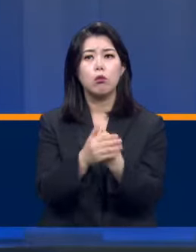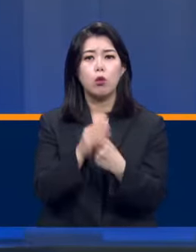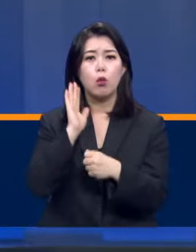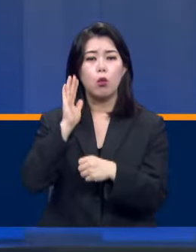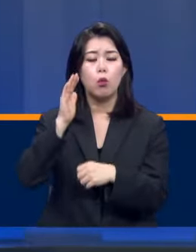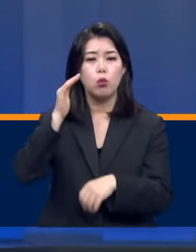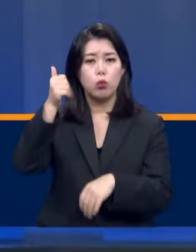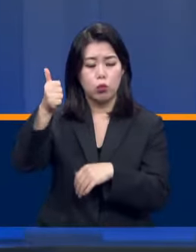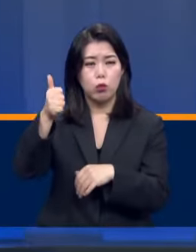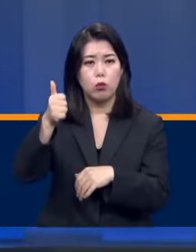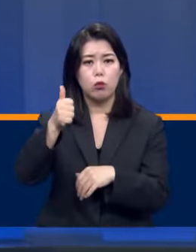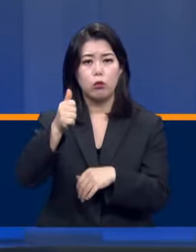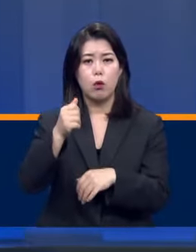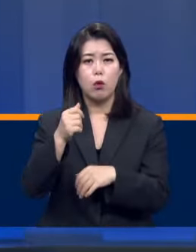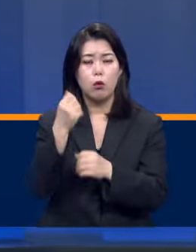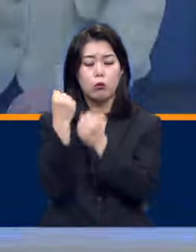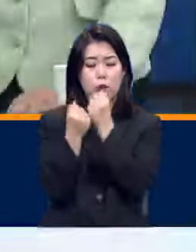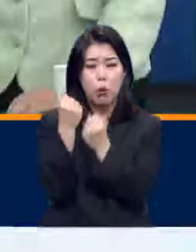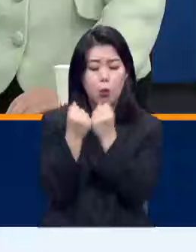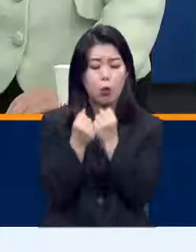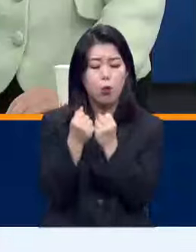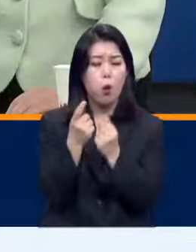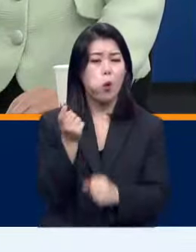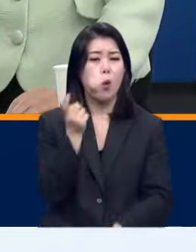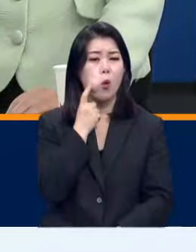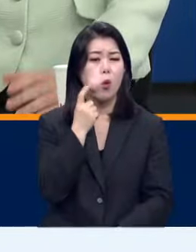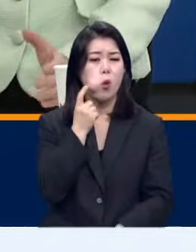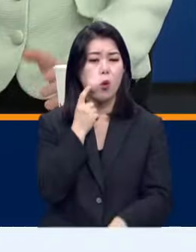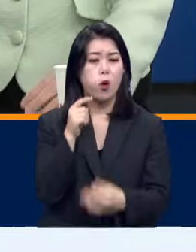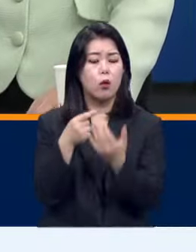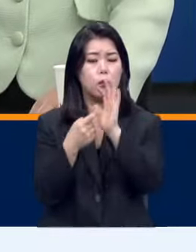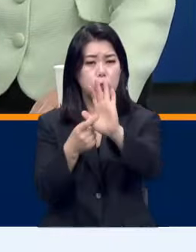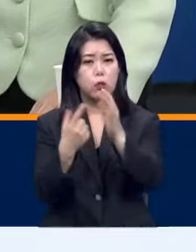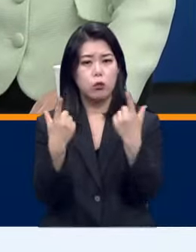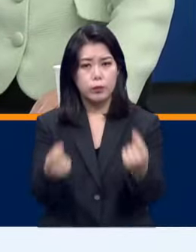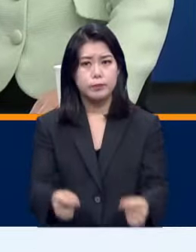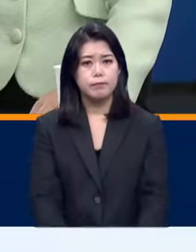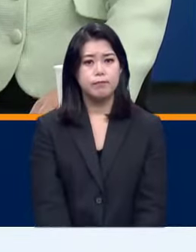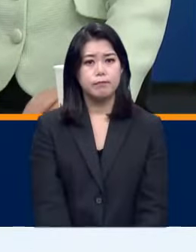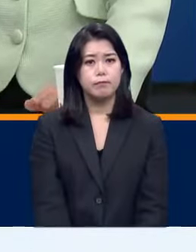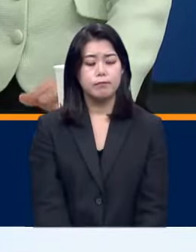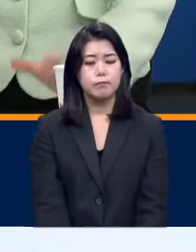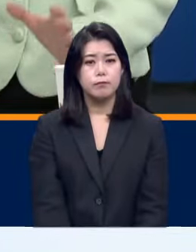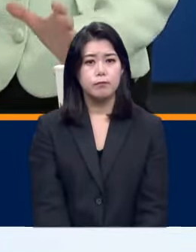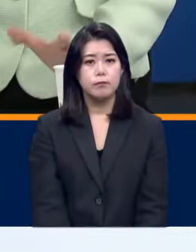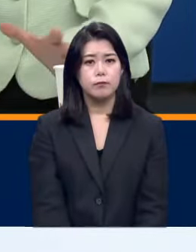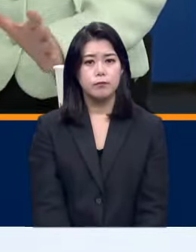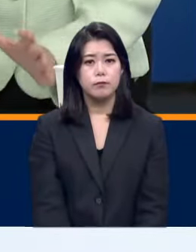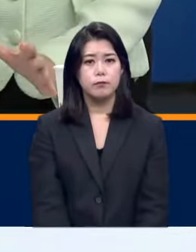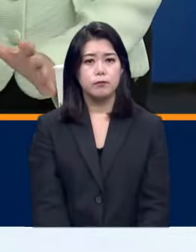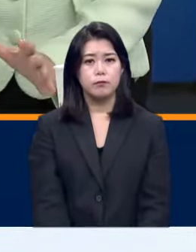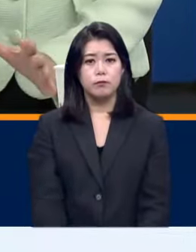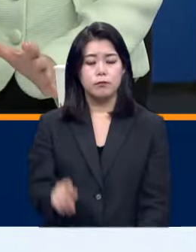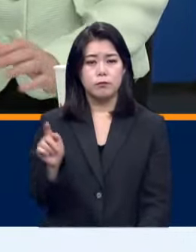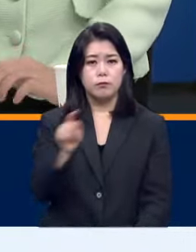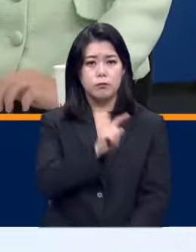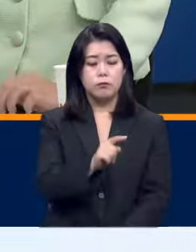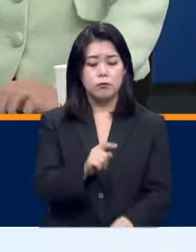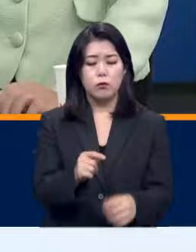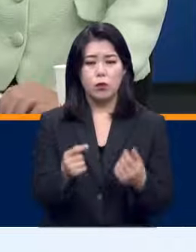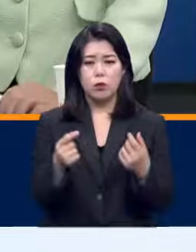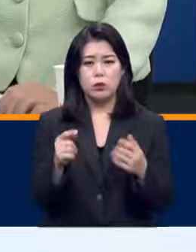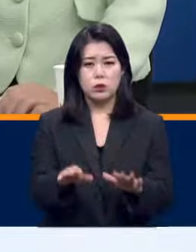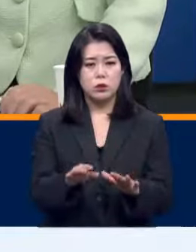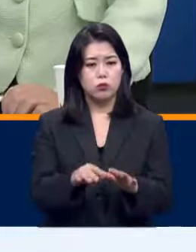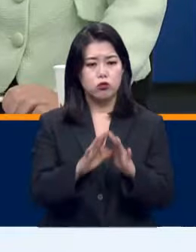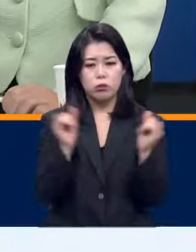용산에서 했던 해명이 모두 거짓이었다는 것을 스스로 자인하고 있는 꼴입니다 이제 거의 양측의 소년처럼 국민들께